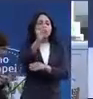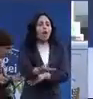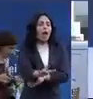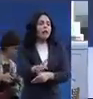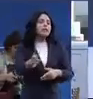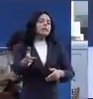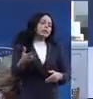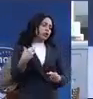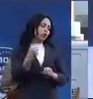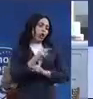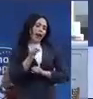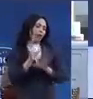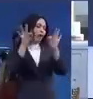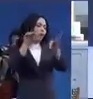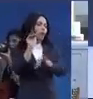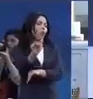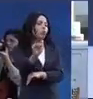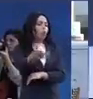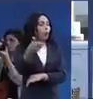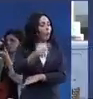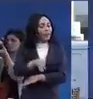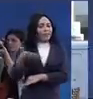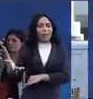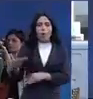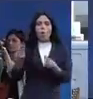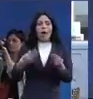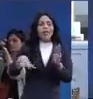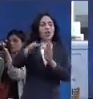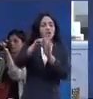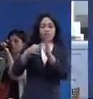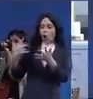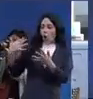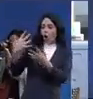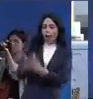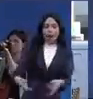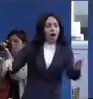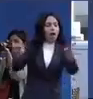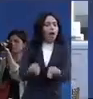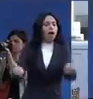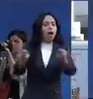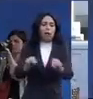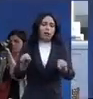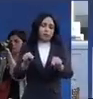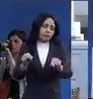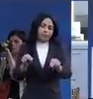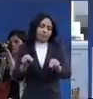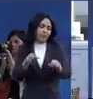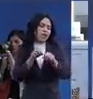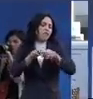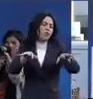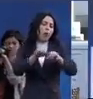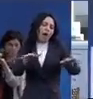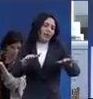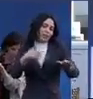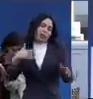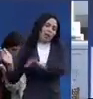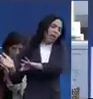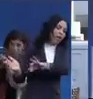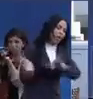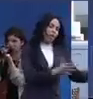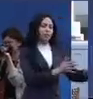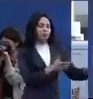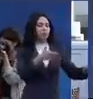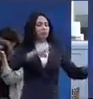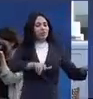l'avrà sapete perché Perché quando laoria Tor non Lascia spazio agli influencer perché non si